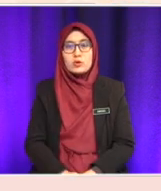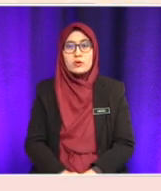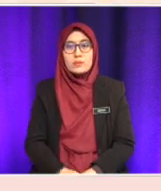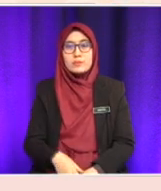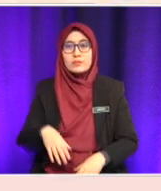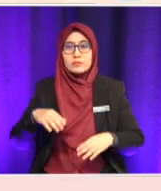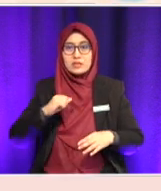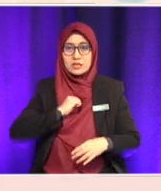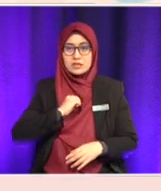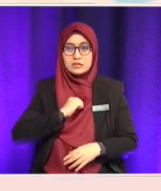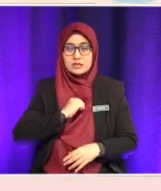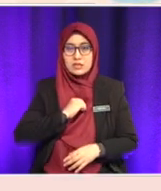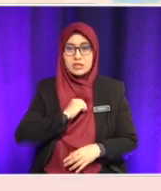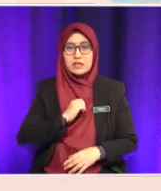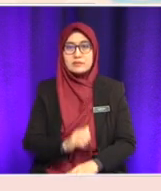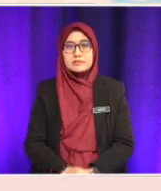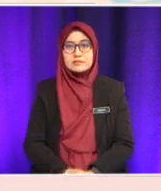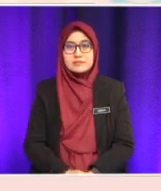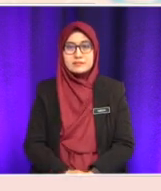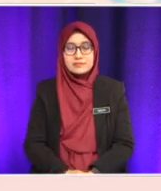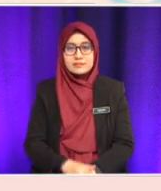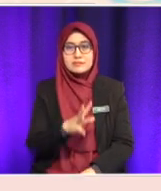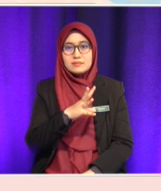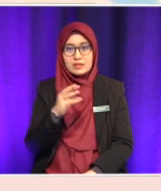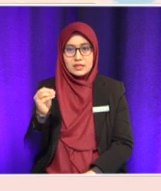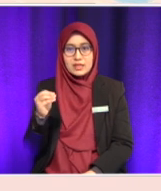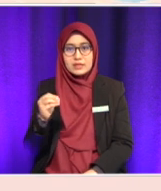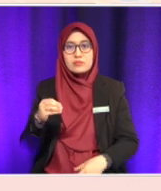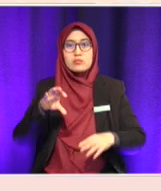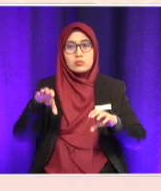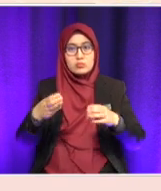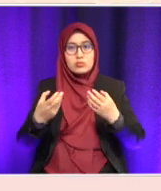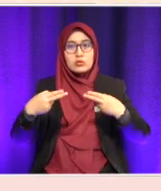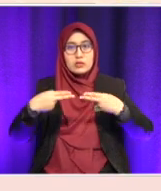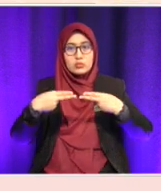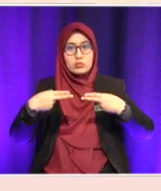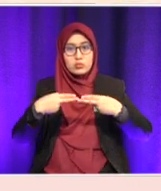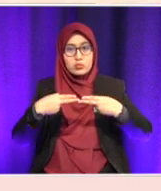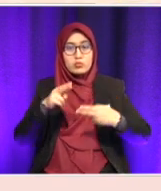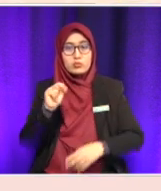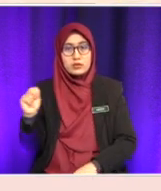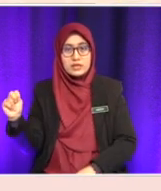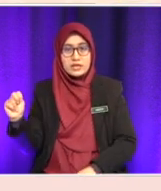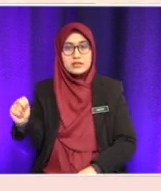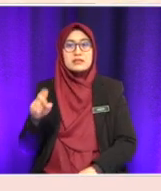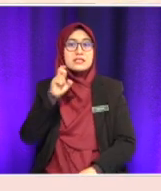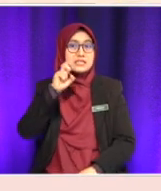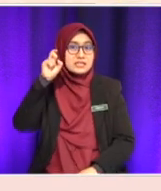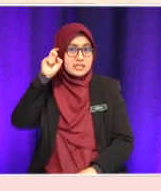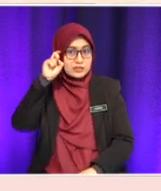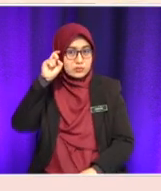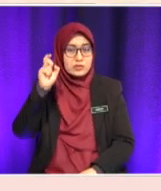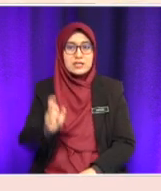serta mendorong berlakunya hubungan seksual antara mereka semata-mata untuk memuaskan